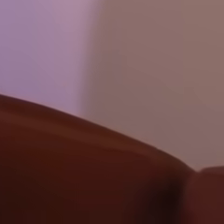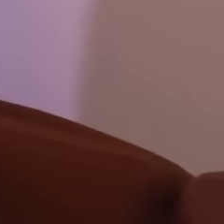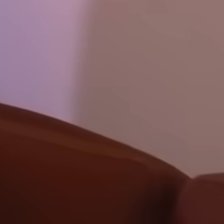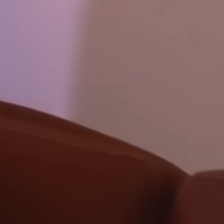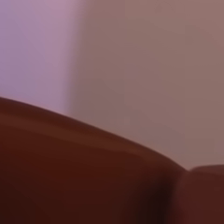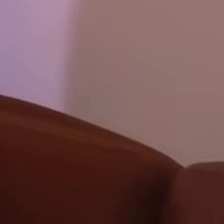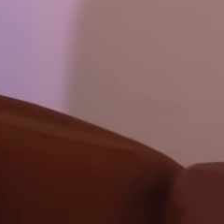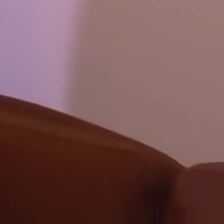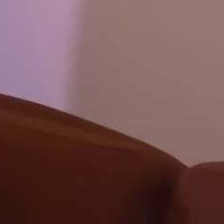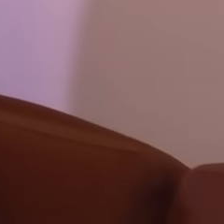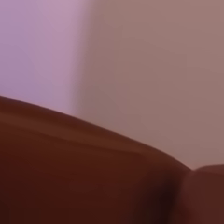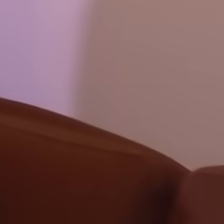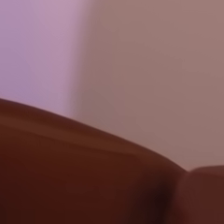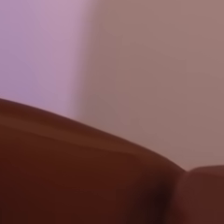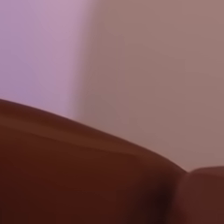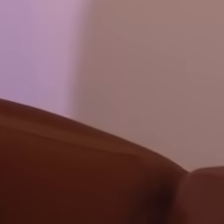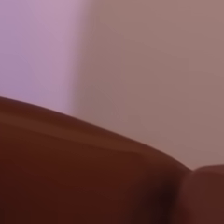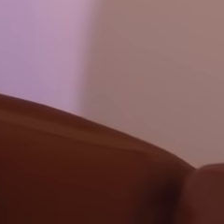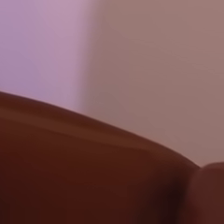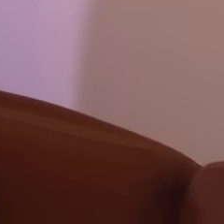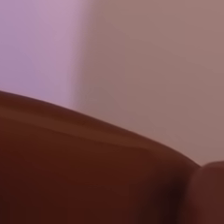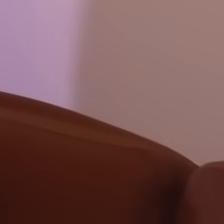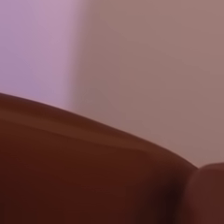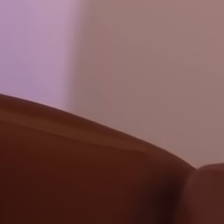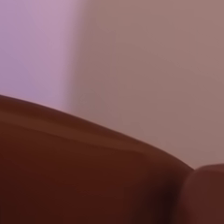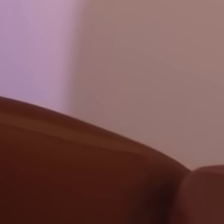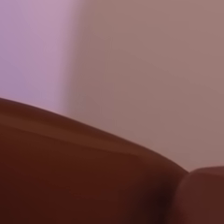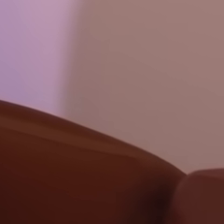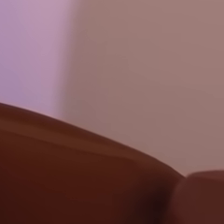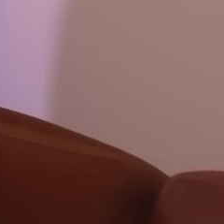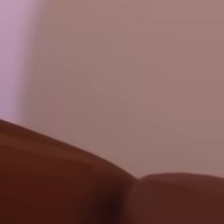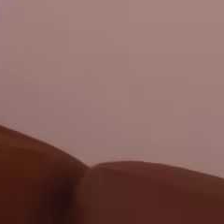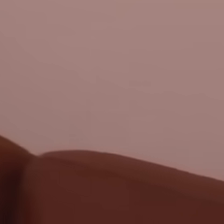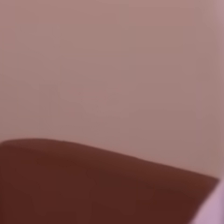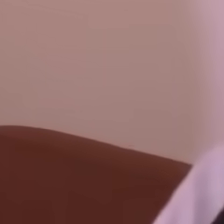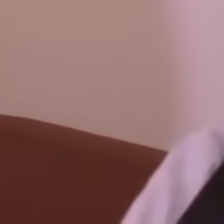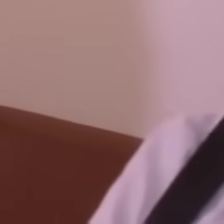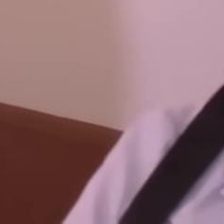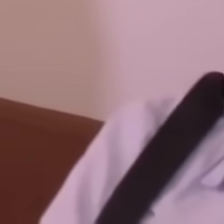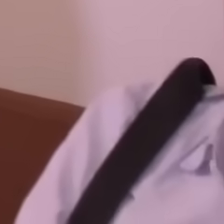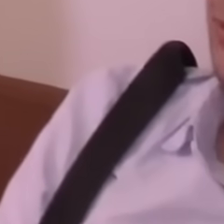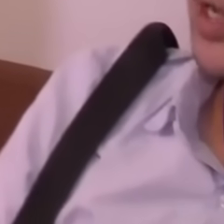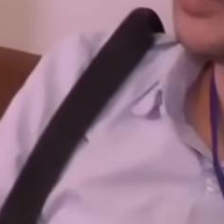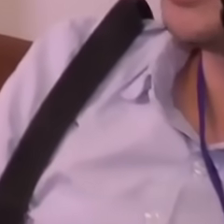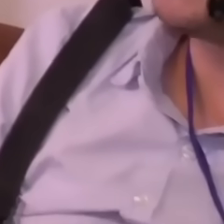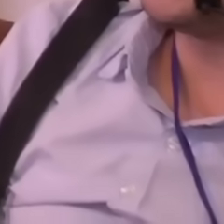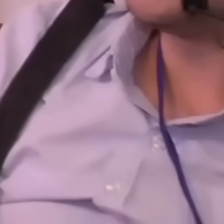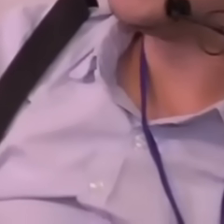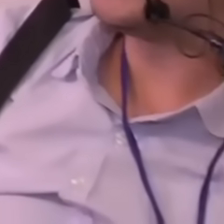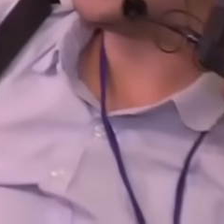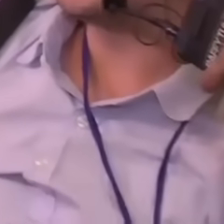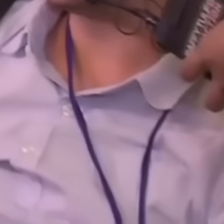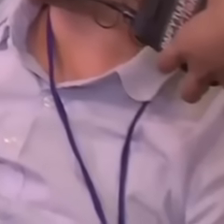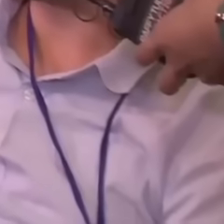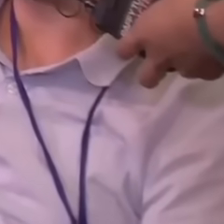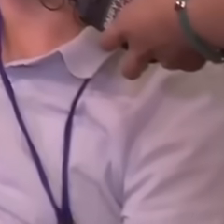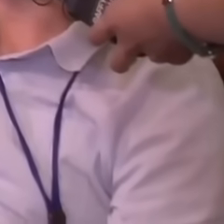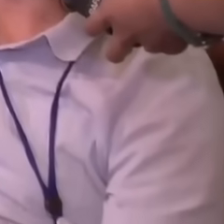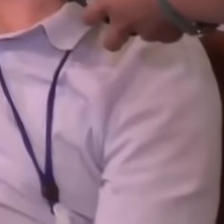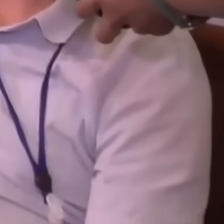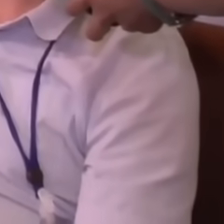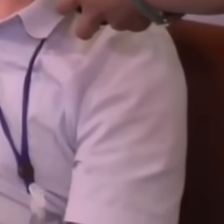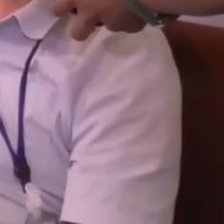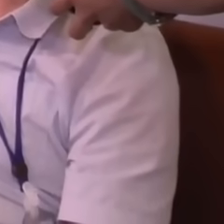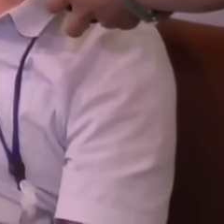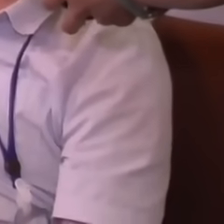ng bago. Hanggang sa may anak na kami, patuloy pa rin yun. Nag-negosyo kami ng internet shop, sir. Siyempre, mag-asawa kami. Pinampront lang po